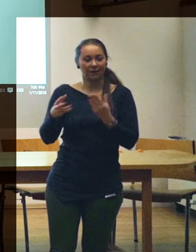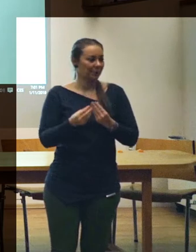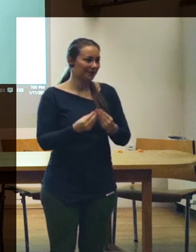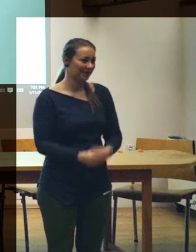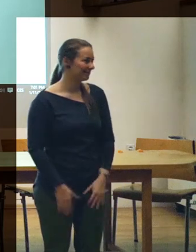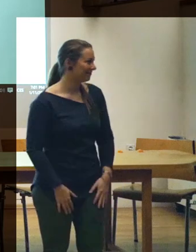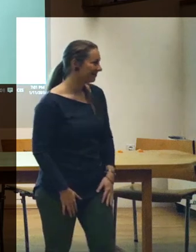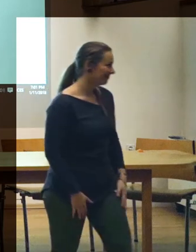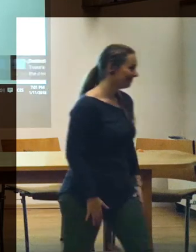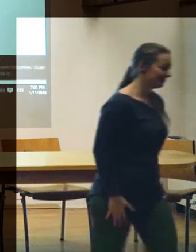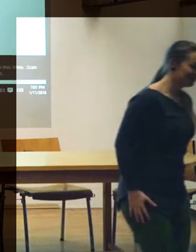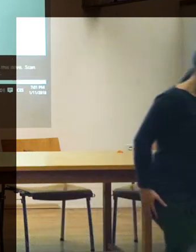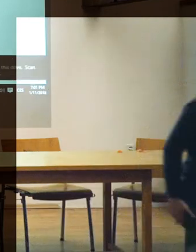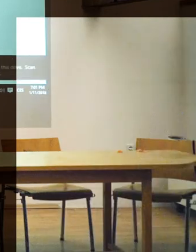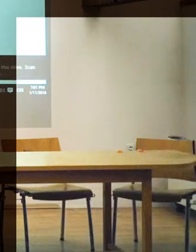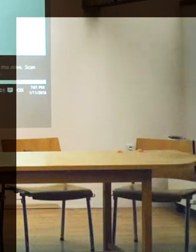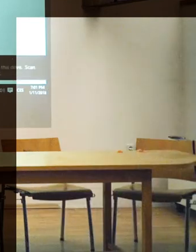doteď?